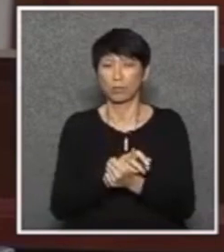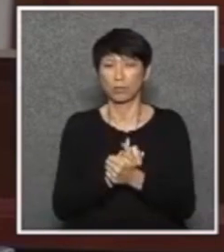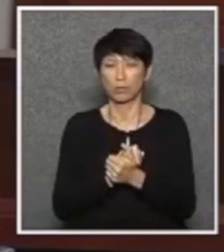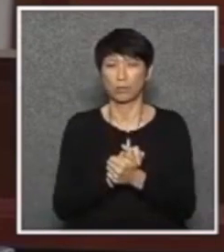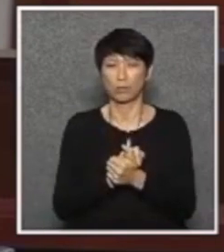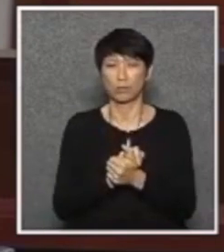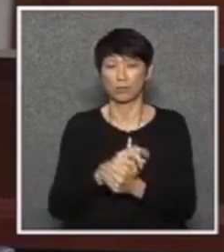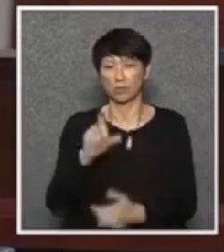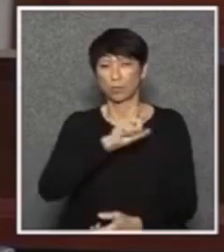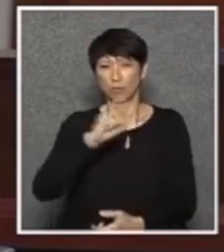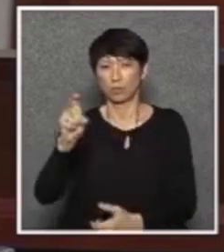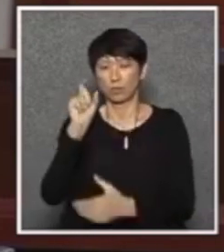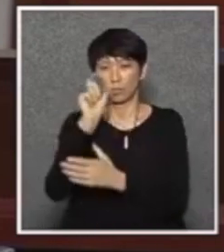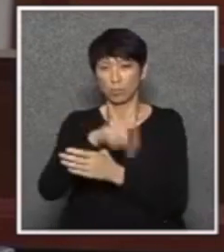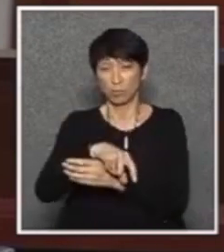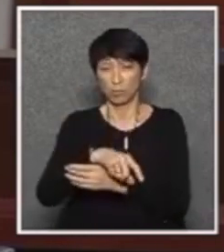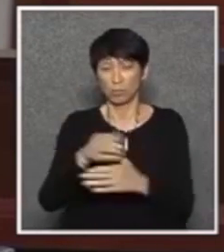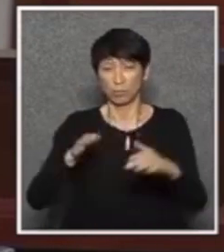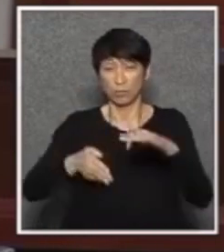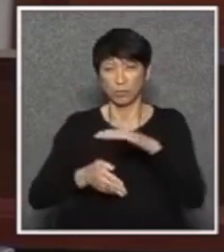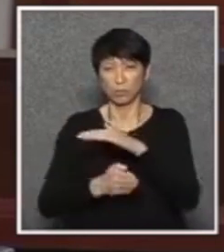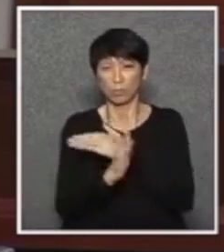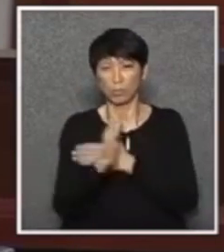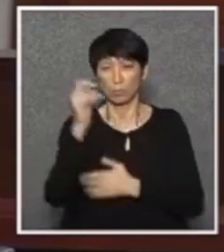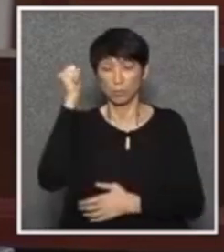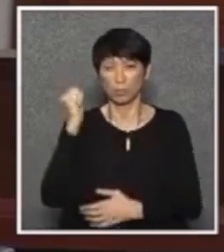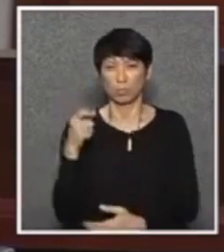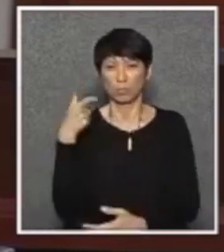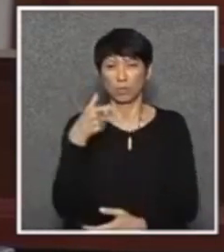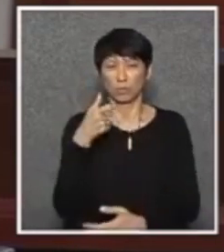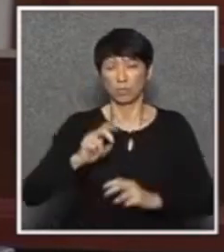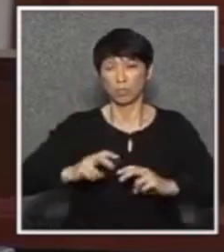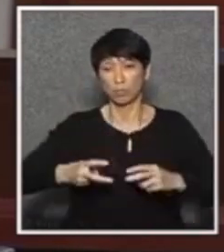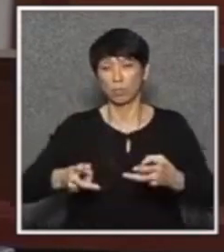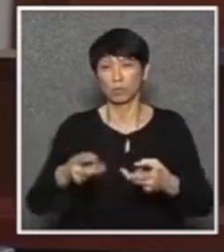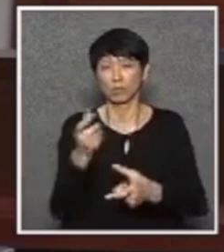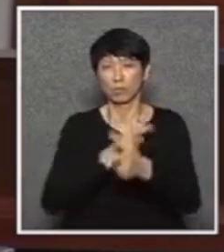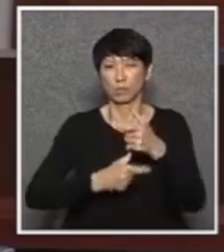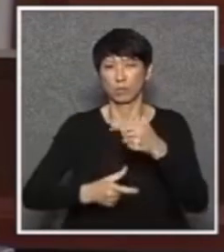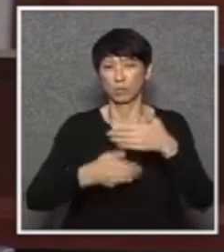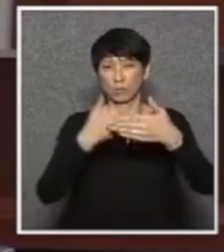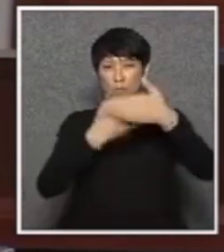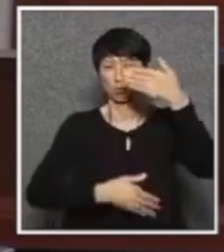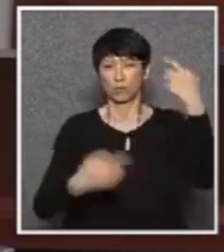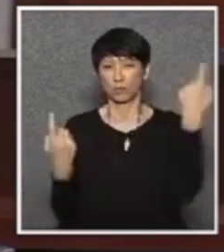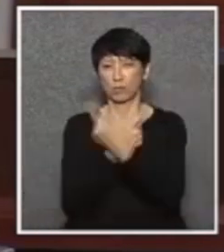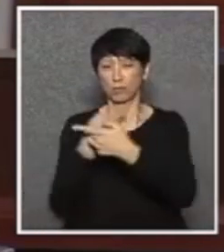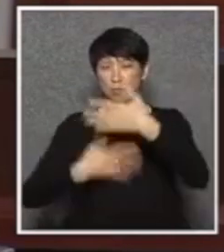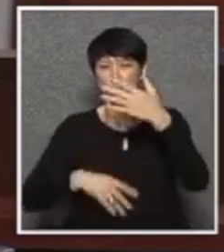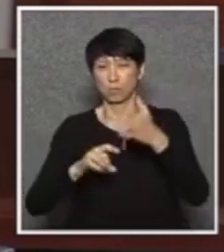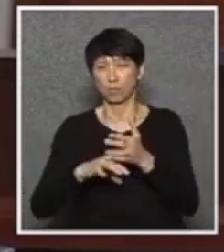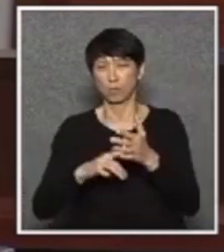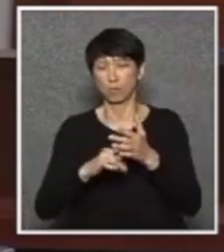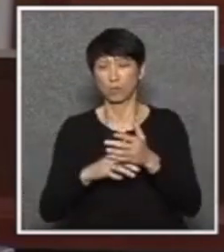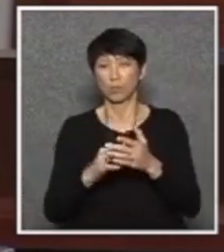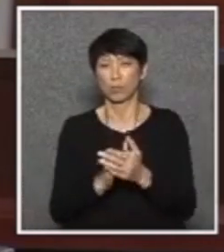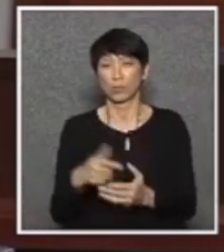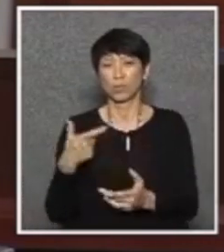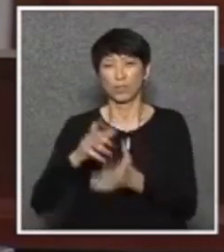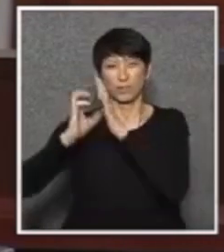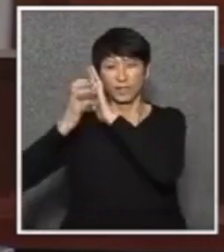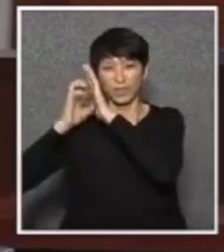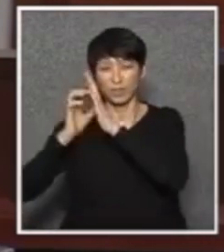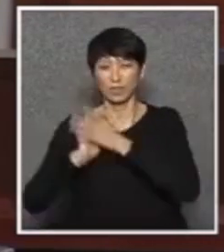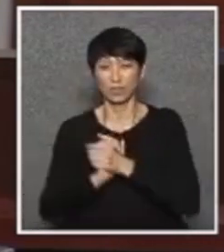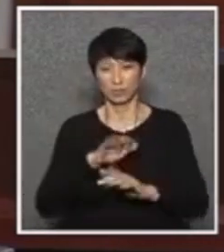的士落標收費、隧道收費、九巴車費、發展商樓換樓安排、中電港燈基本電費、電台發牌、